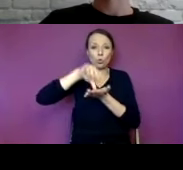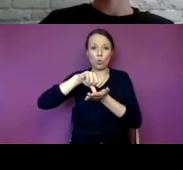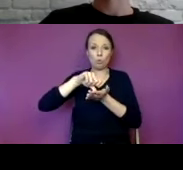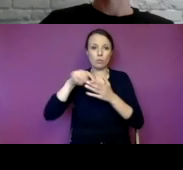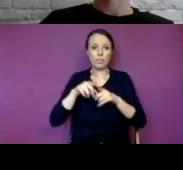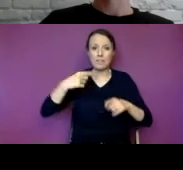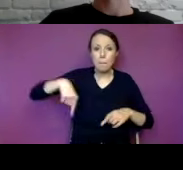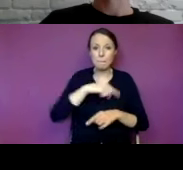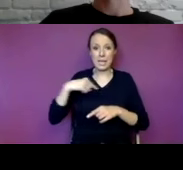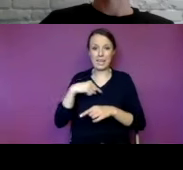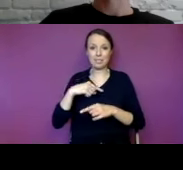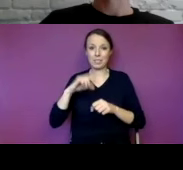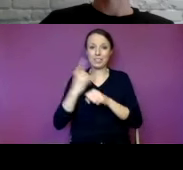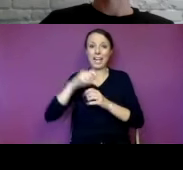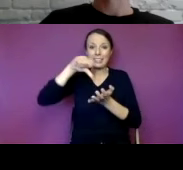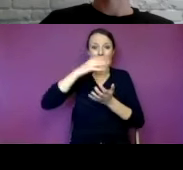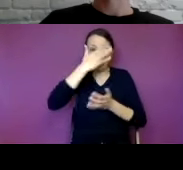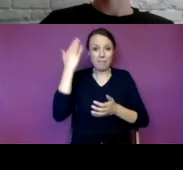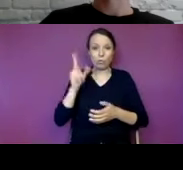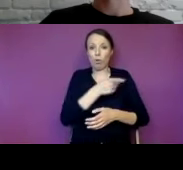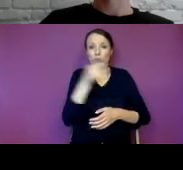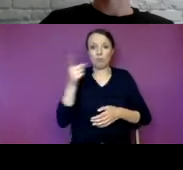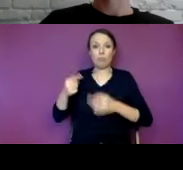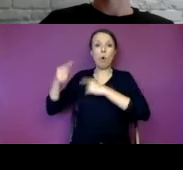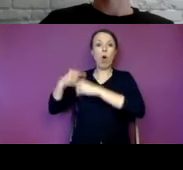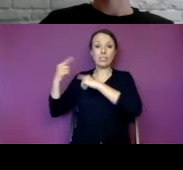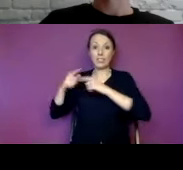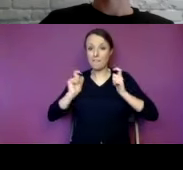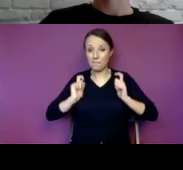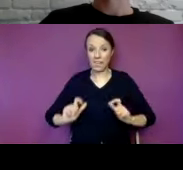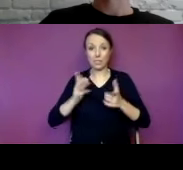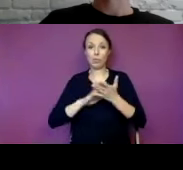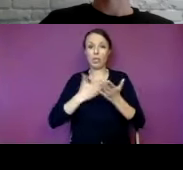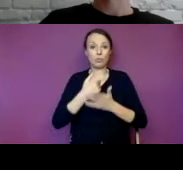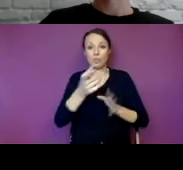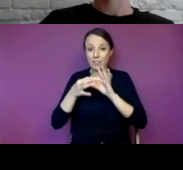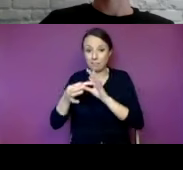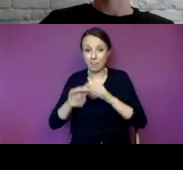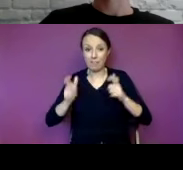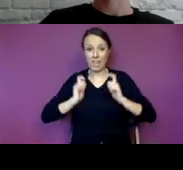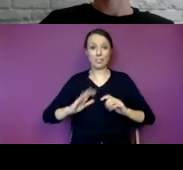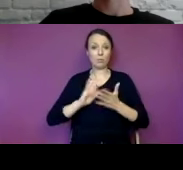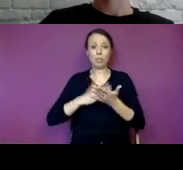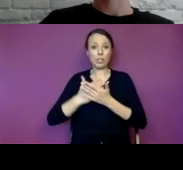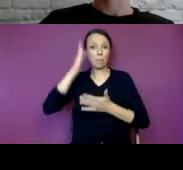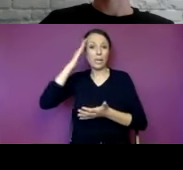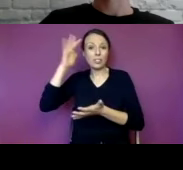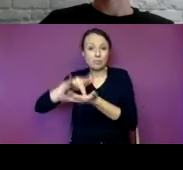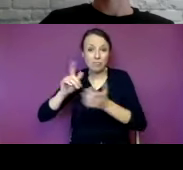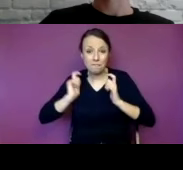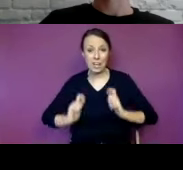nas pochodzi ze wsi, czy ktoś z nas właśnie się łączy ze wsi, czy ktoś z nas jest na wsi. To jest też swoją drogą